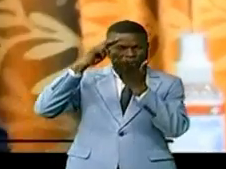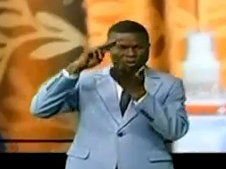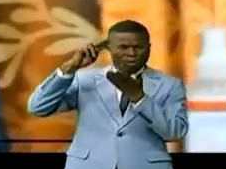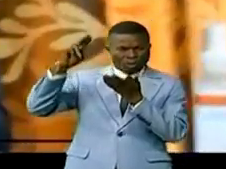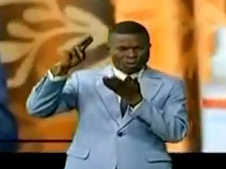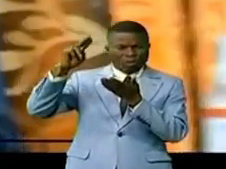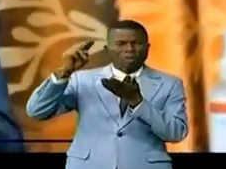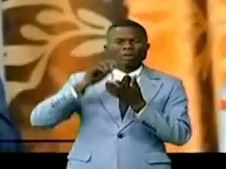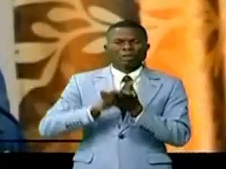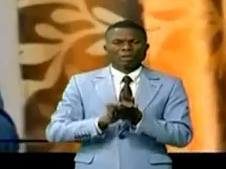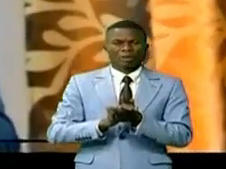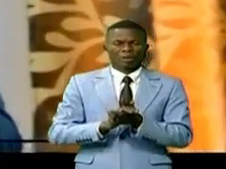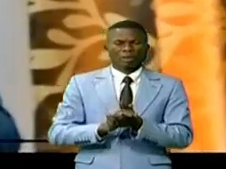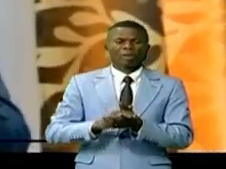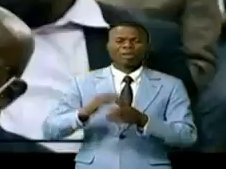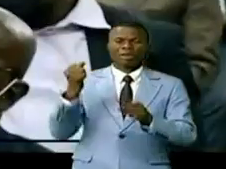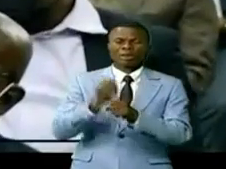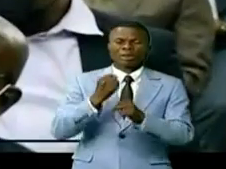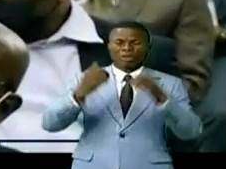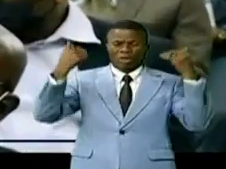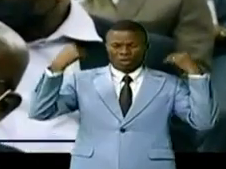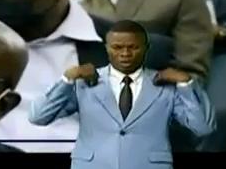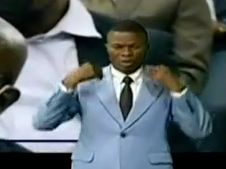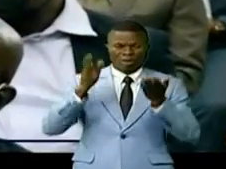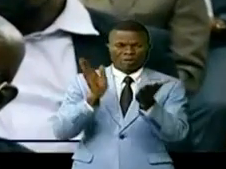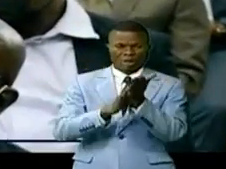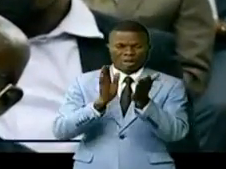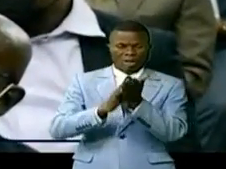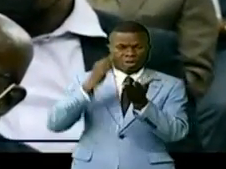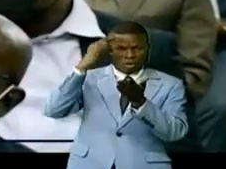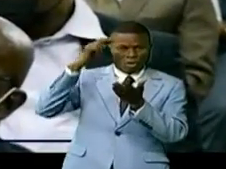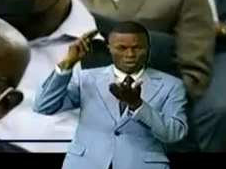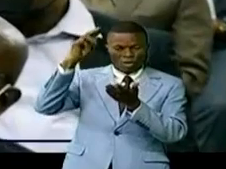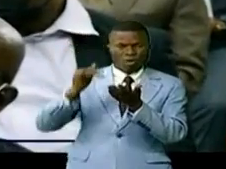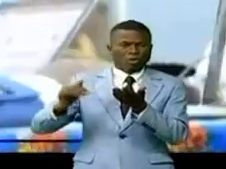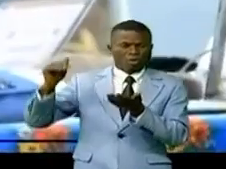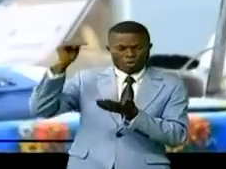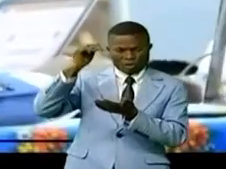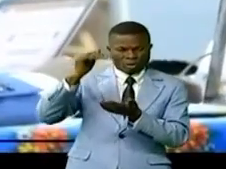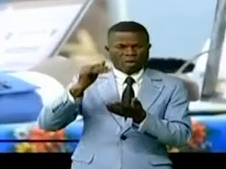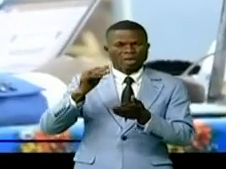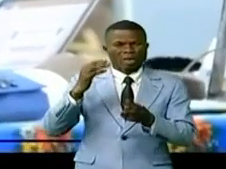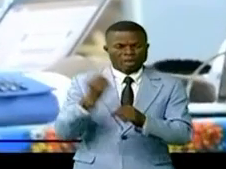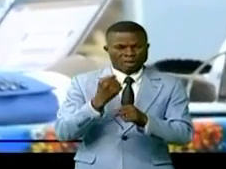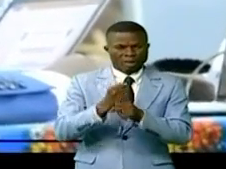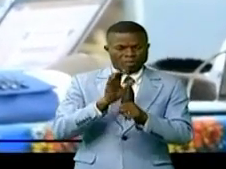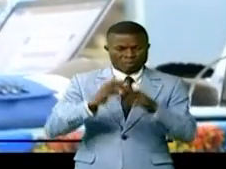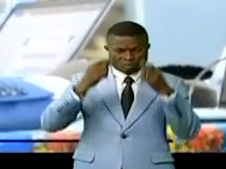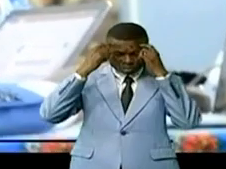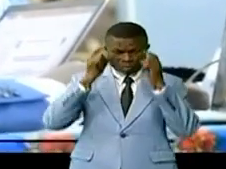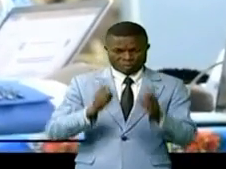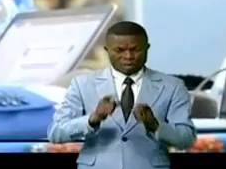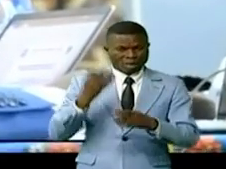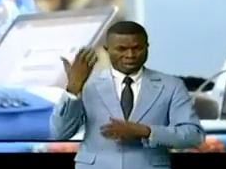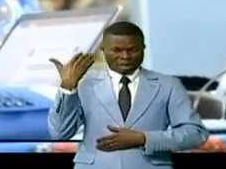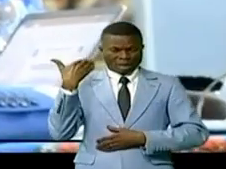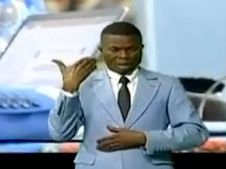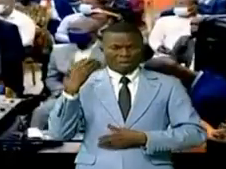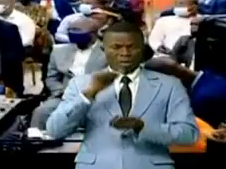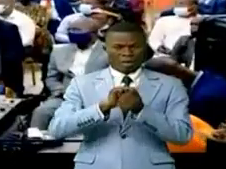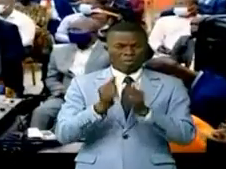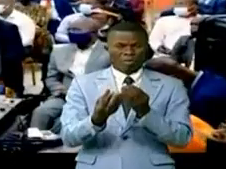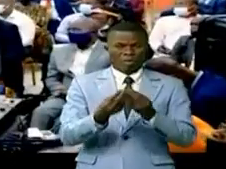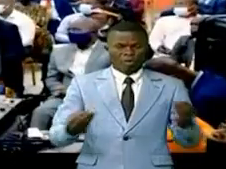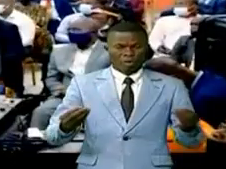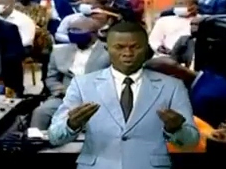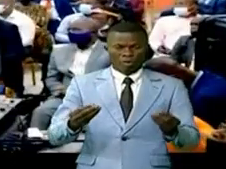Nzangi, et les acteurs de l'enseignement supérieur et universitaire s'activent pour que les décisions déjà prises en fonction des résolutions des